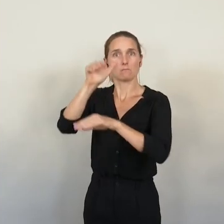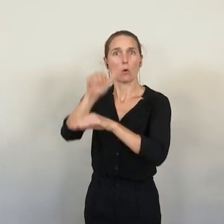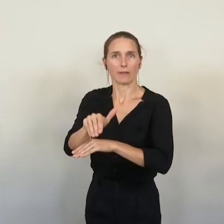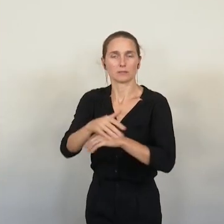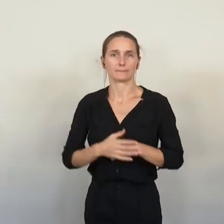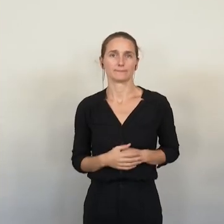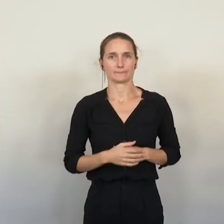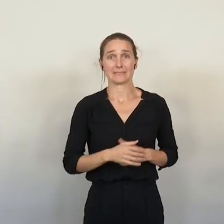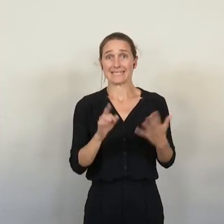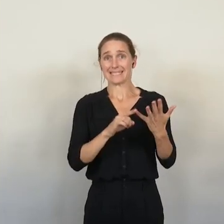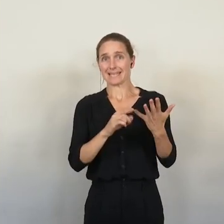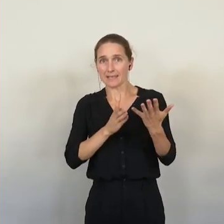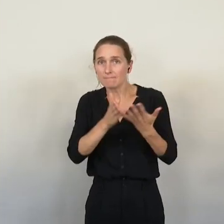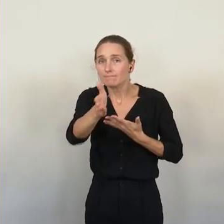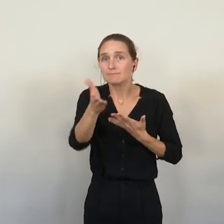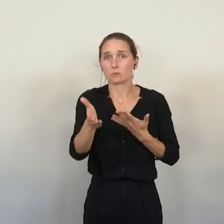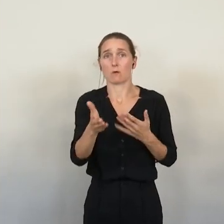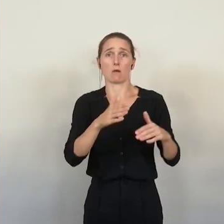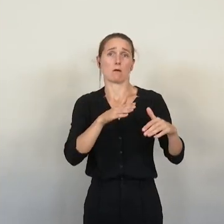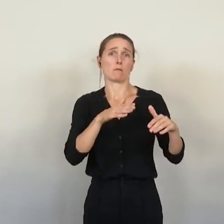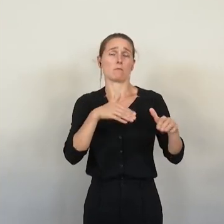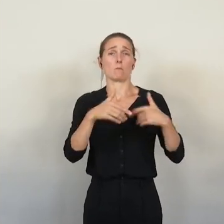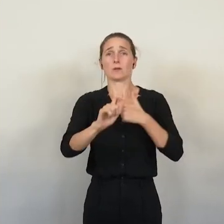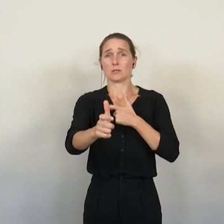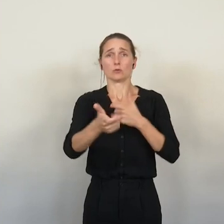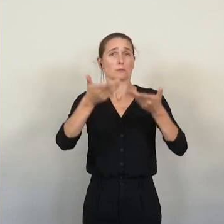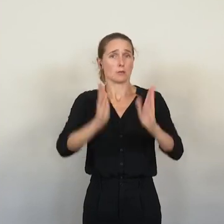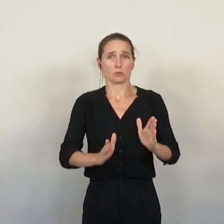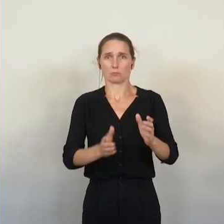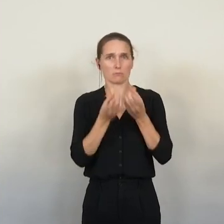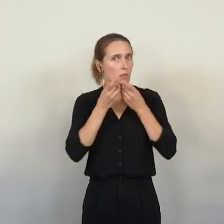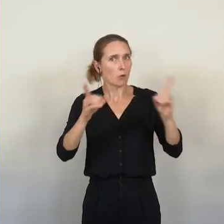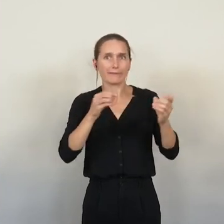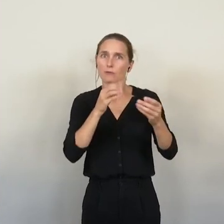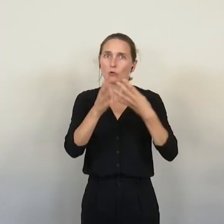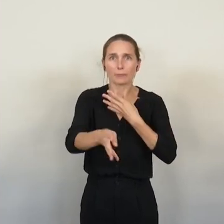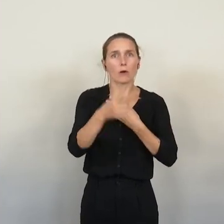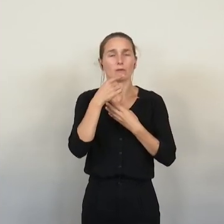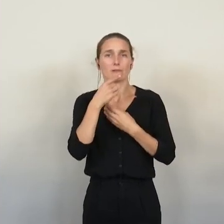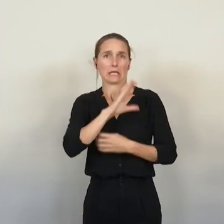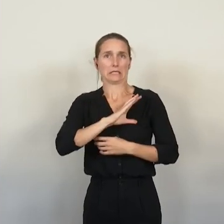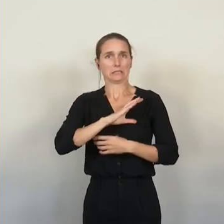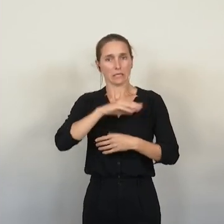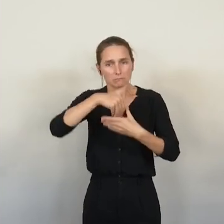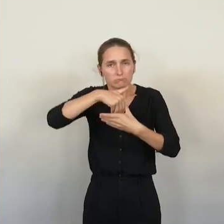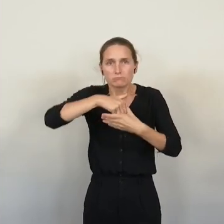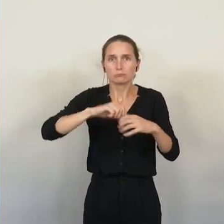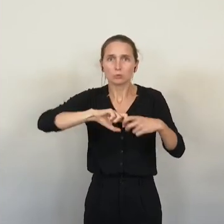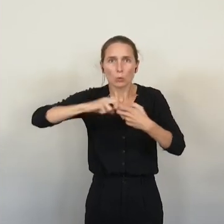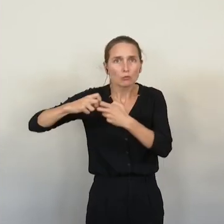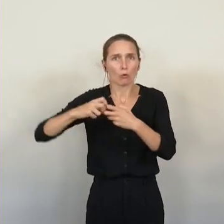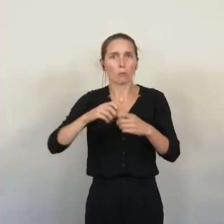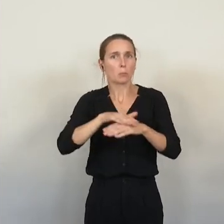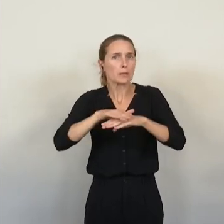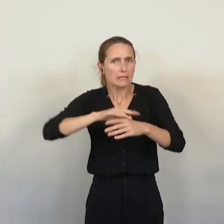un processus de décision démocratique et transparent il s'agit de garantir une une organisation politique et technique interne à la ville qui permettent de centraliser le